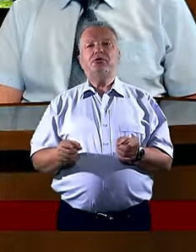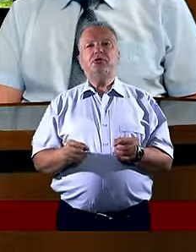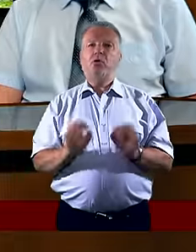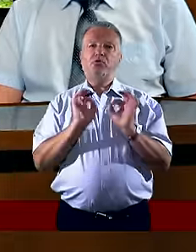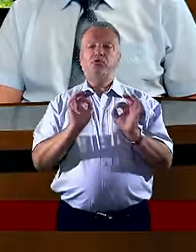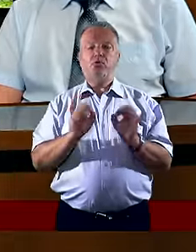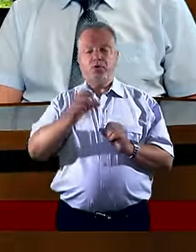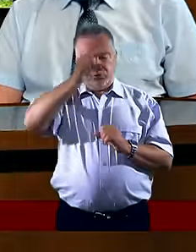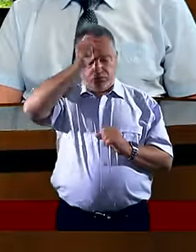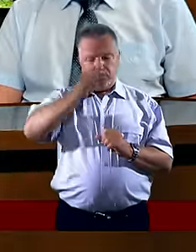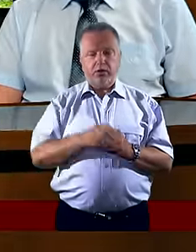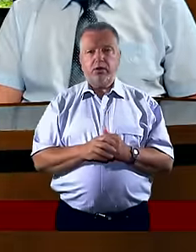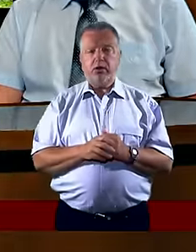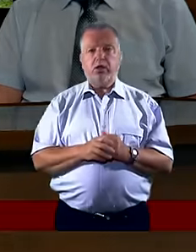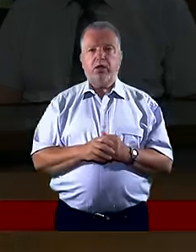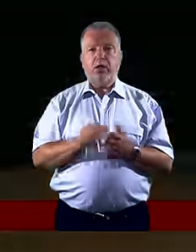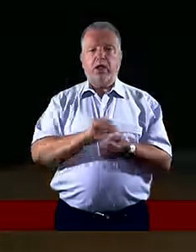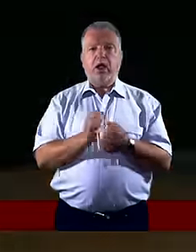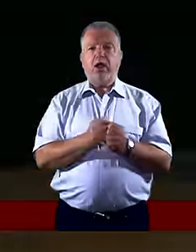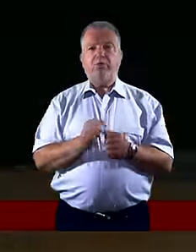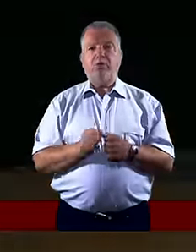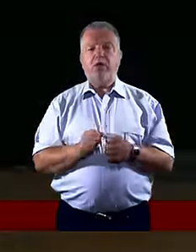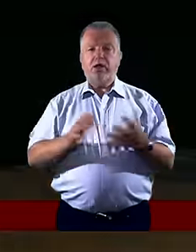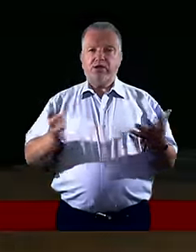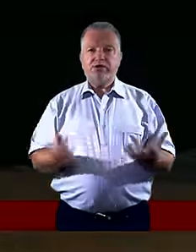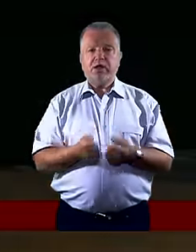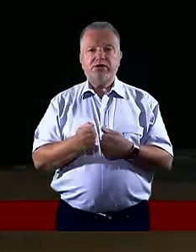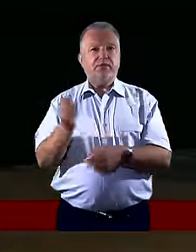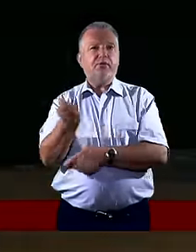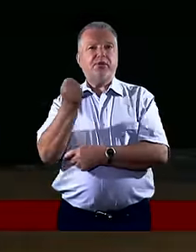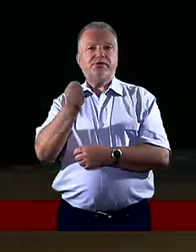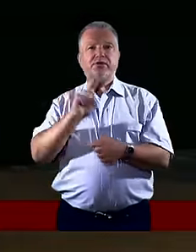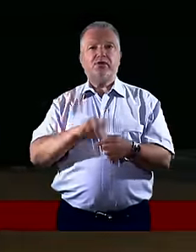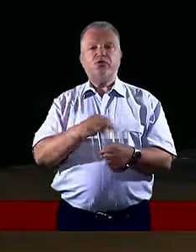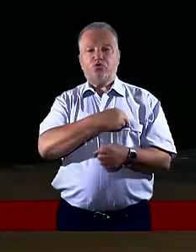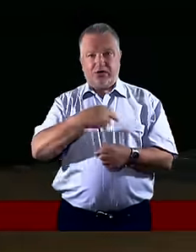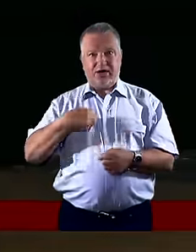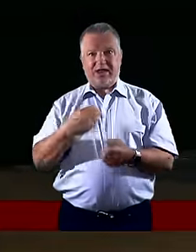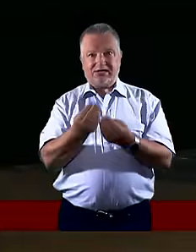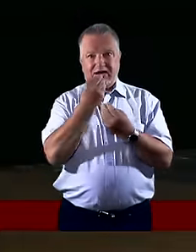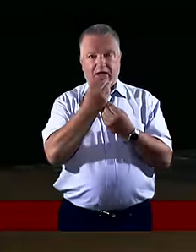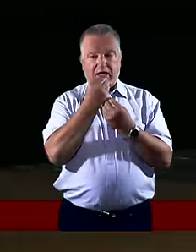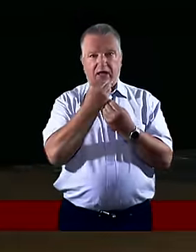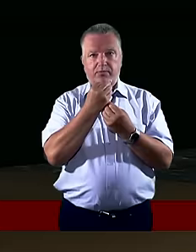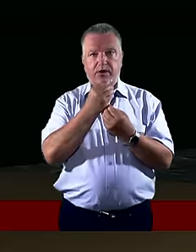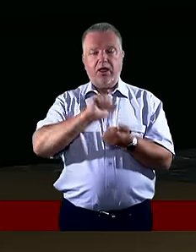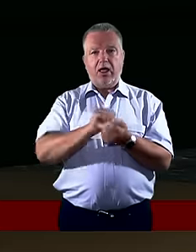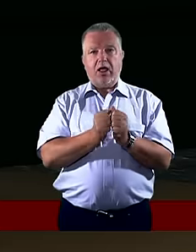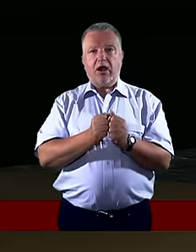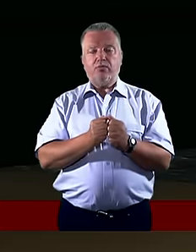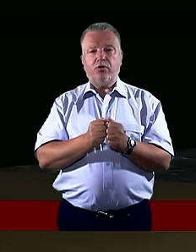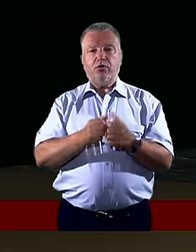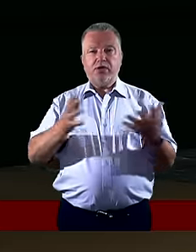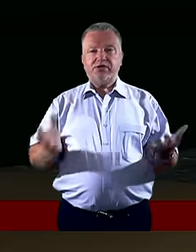Znaczy się, bo są dwie tylko możliwości. Albo znajdziemy pasterza, który nas nakarmi, zaspokoi nasze potrzeby,